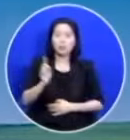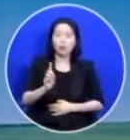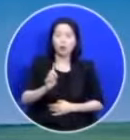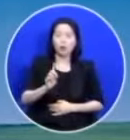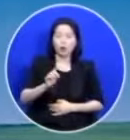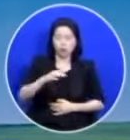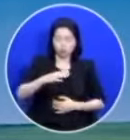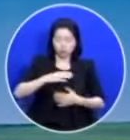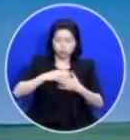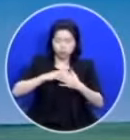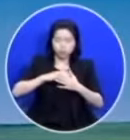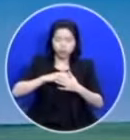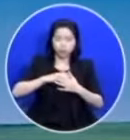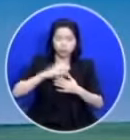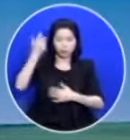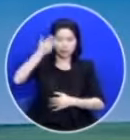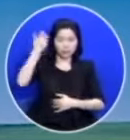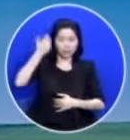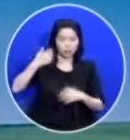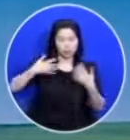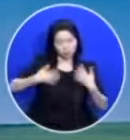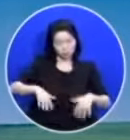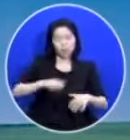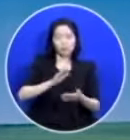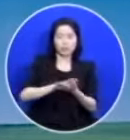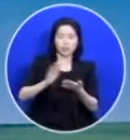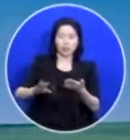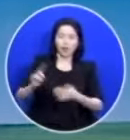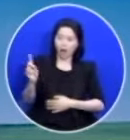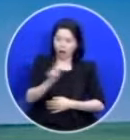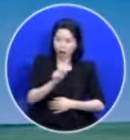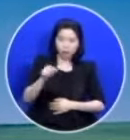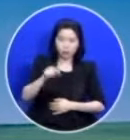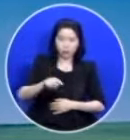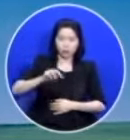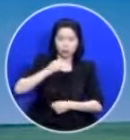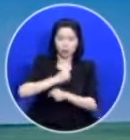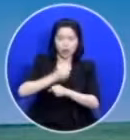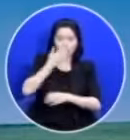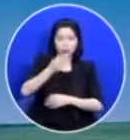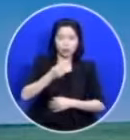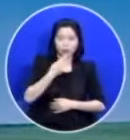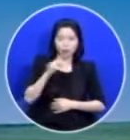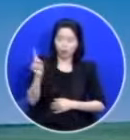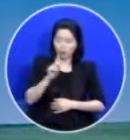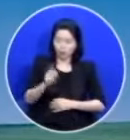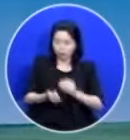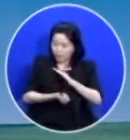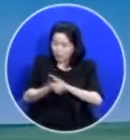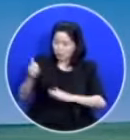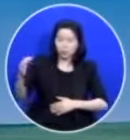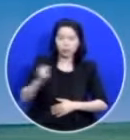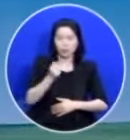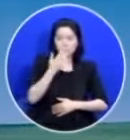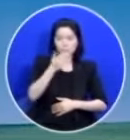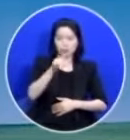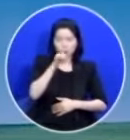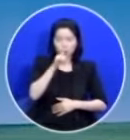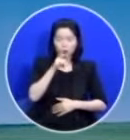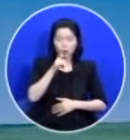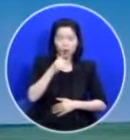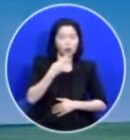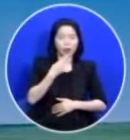무서운 영적 탈진 있니다 아무것도 할 수 없고 어떤 희망도 가질 수 없는 영적